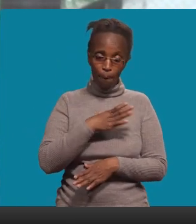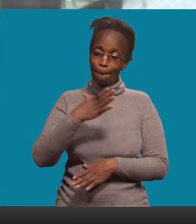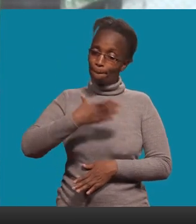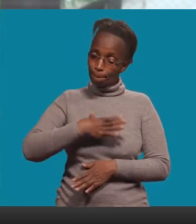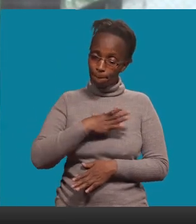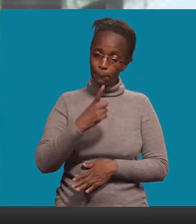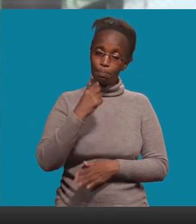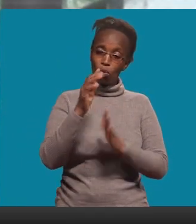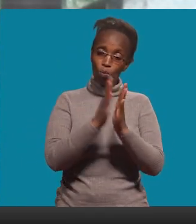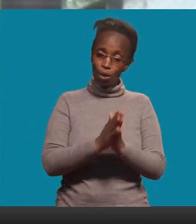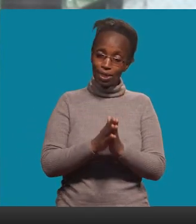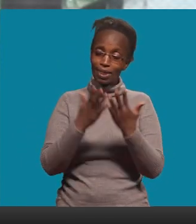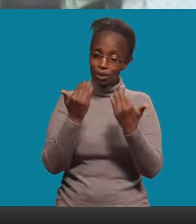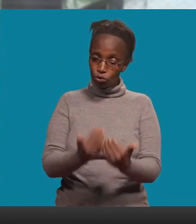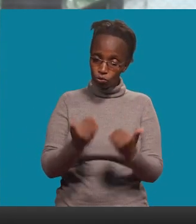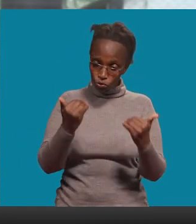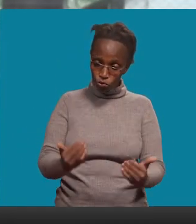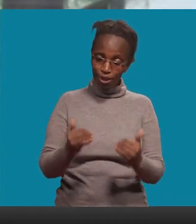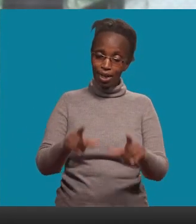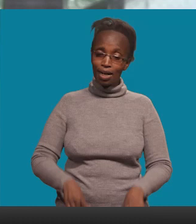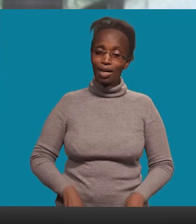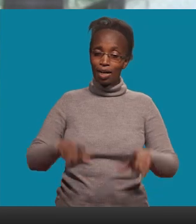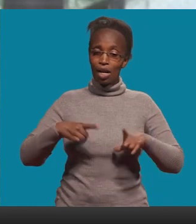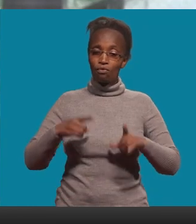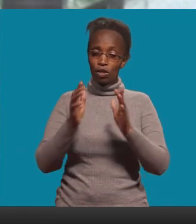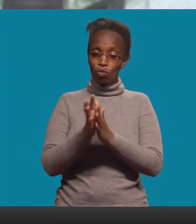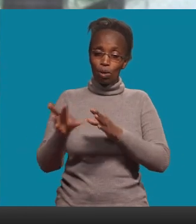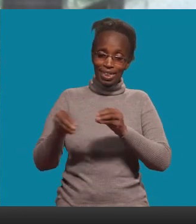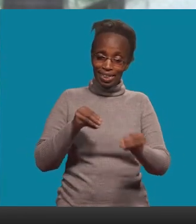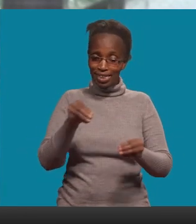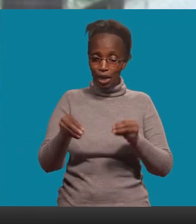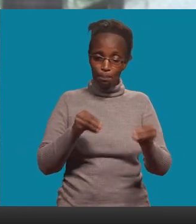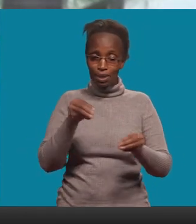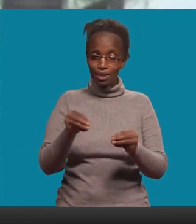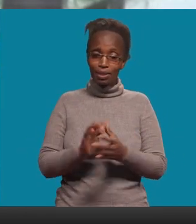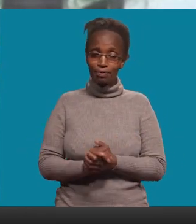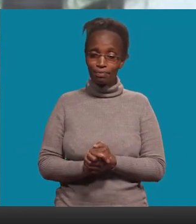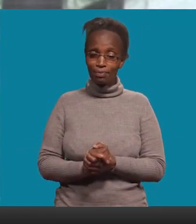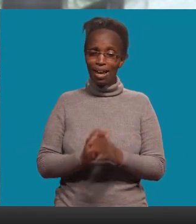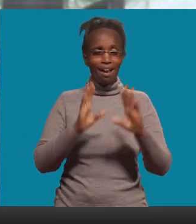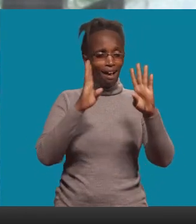mtu yoyote ambao kuna mtoto mlemavu asiwe